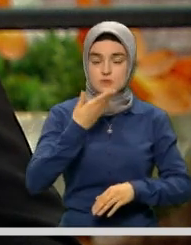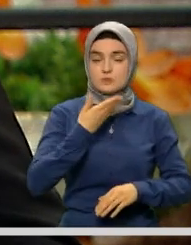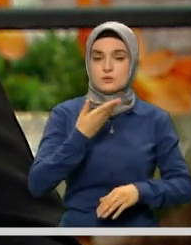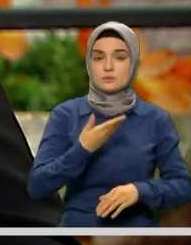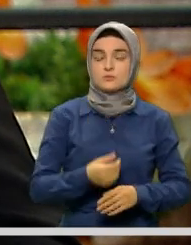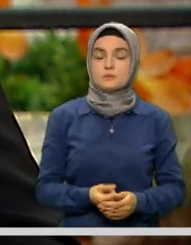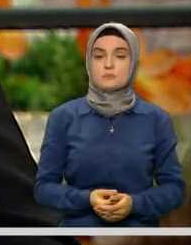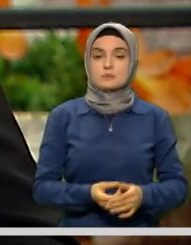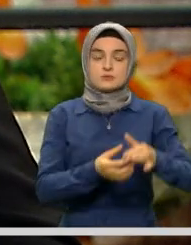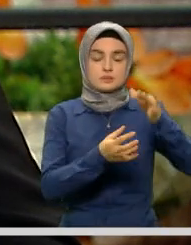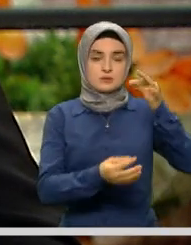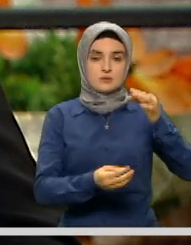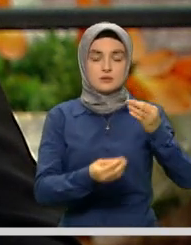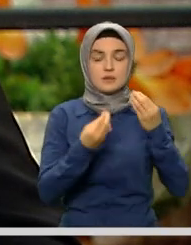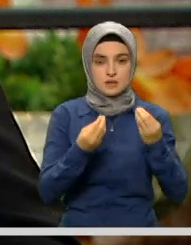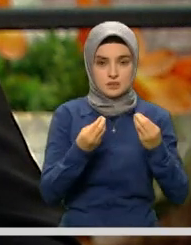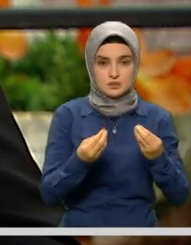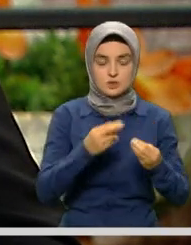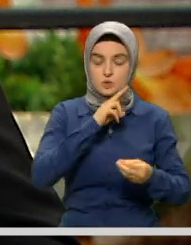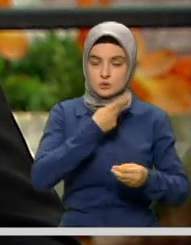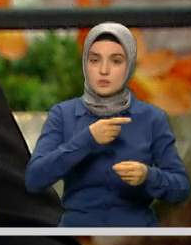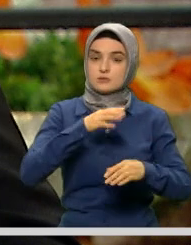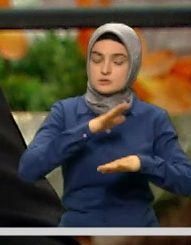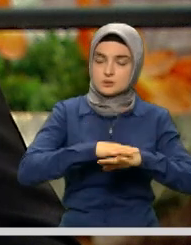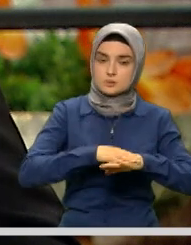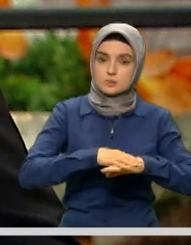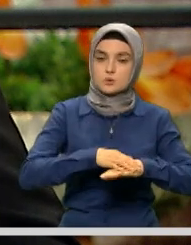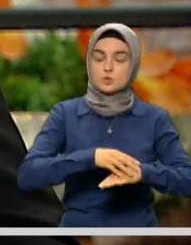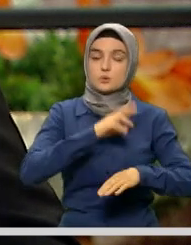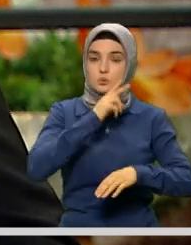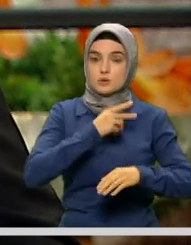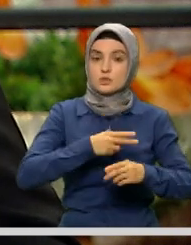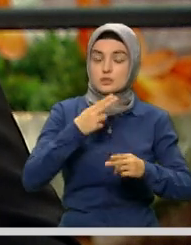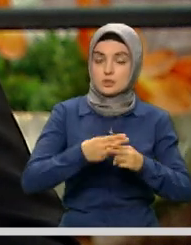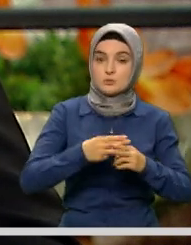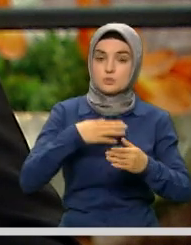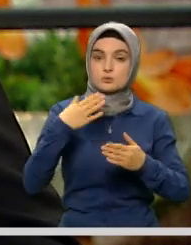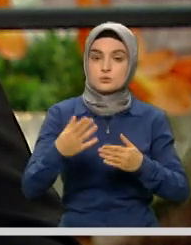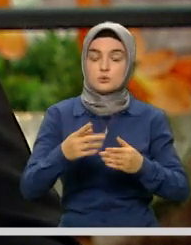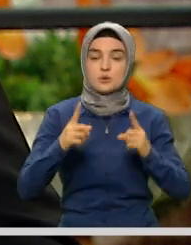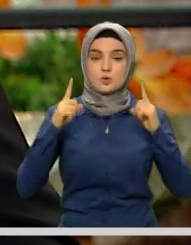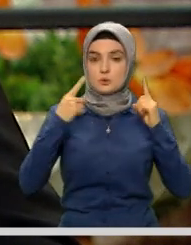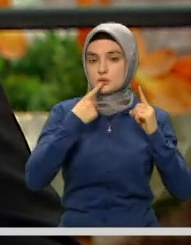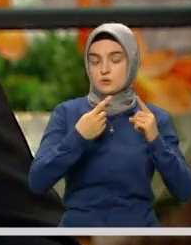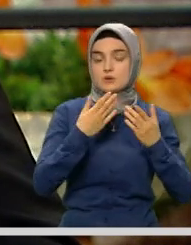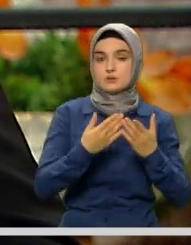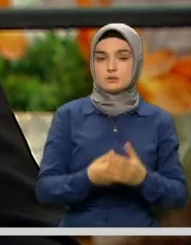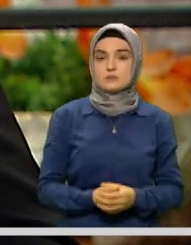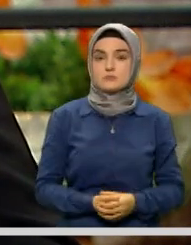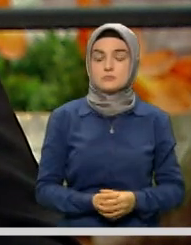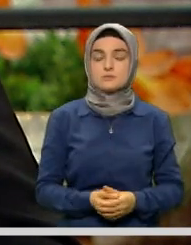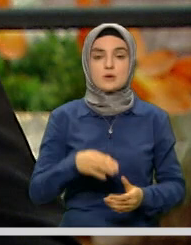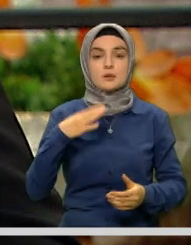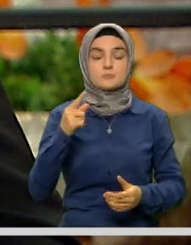oğlunun en hayırlısı hani günah işleyip günahından hemen sonra tevbe edendir diyor. Başka bir hadis-i şerifte Efendimiz Aleyhisselatü